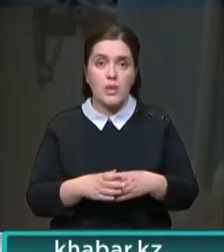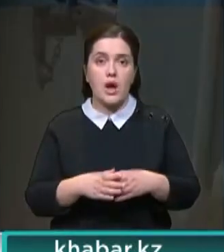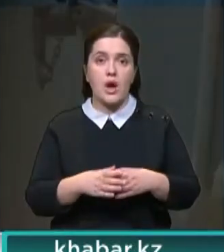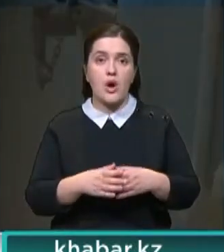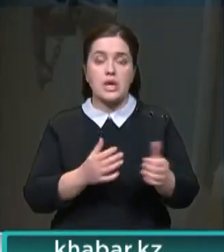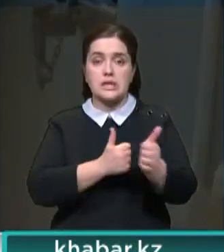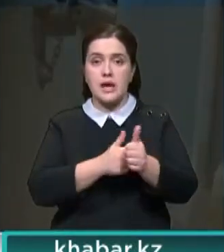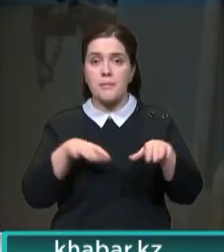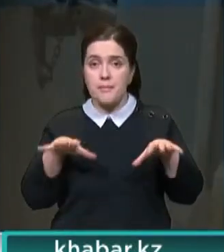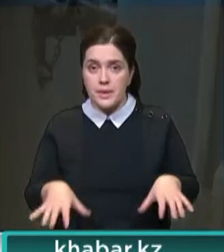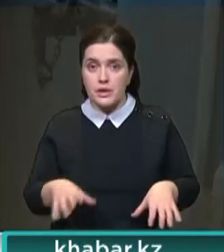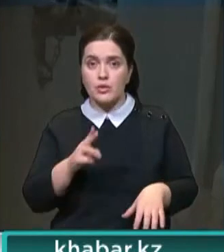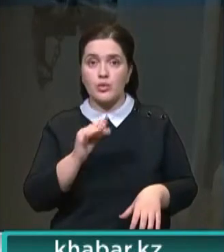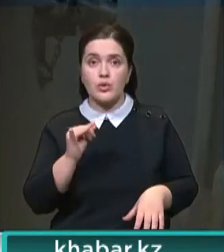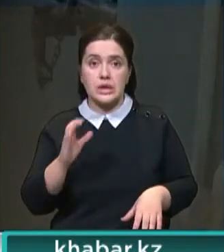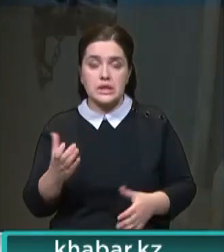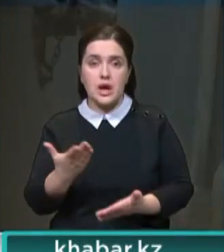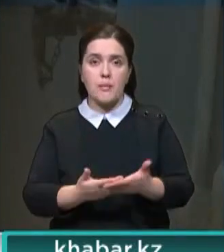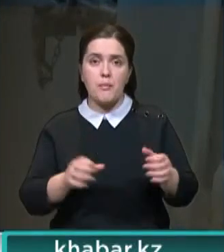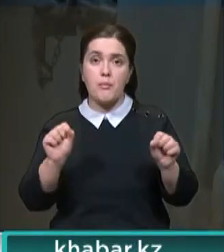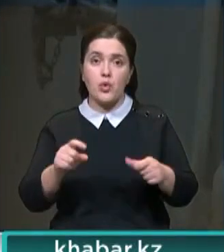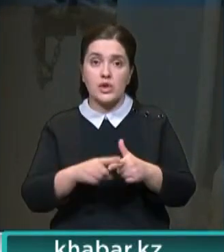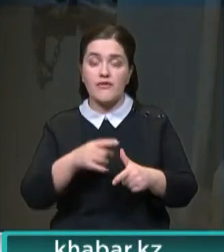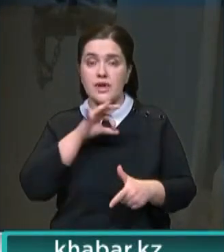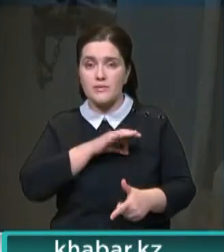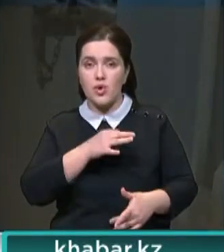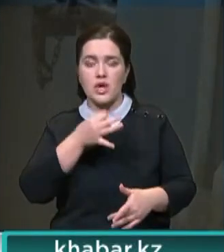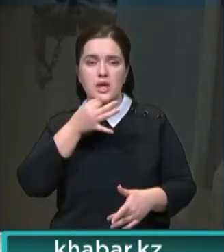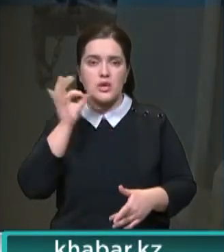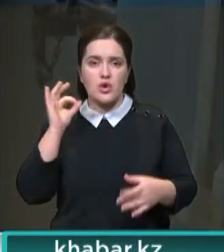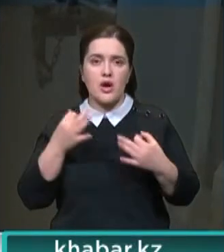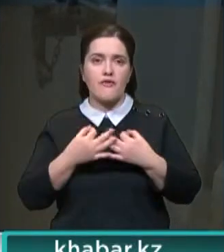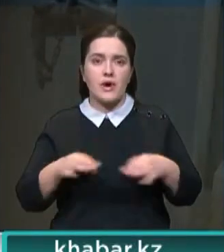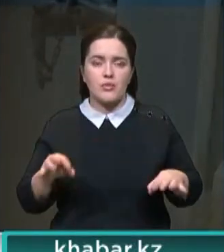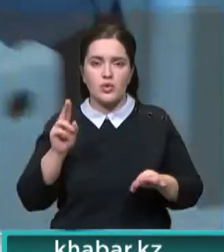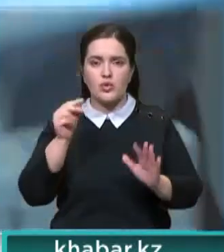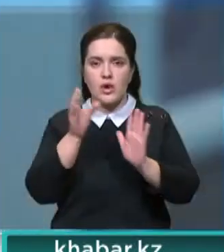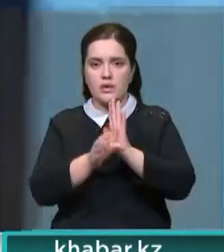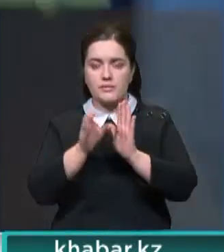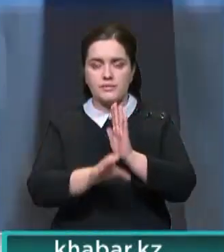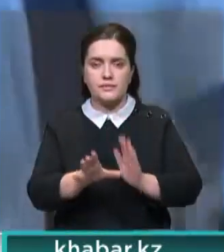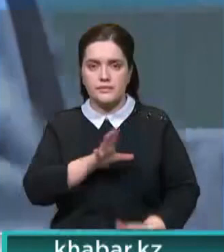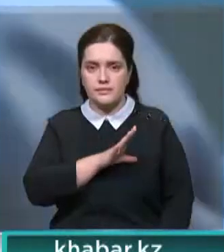кулуарах зампредседателя КУИС объяснил, смогут ли воспользоваться досрочным освобождением коррупционеры.